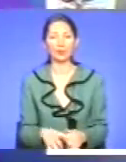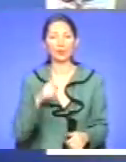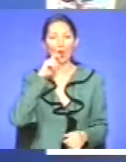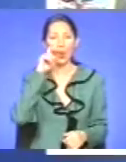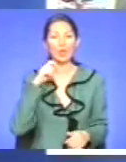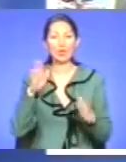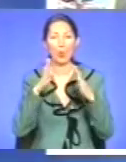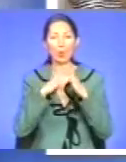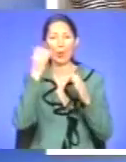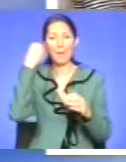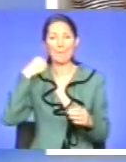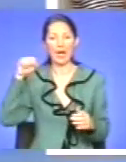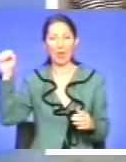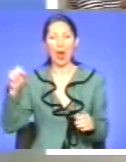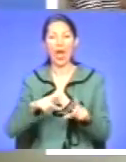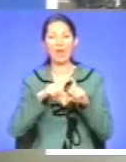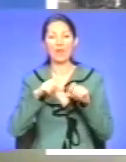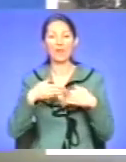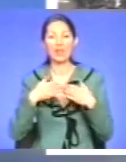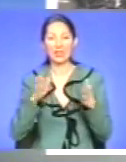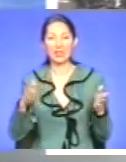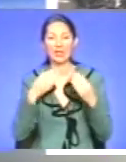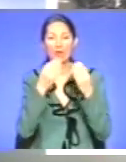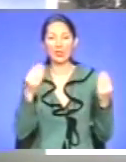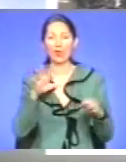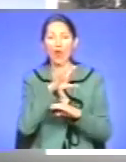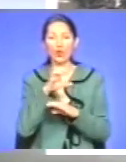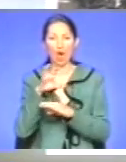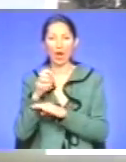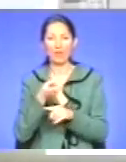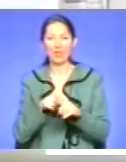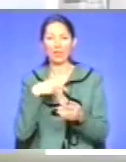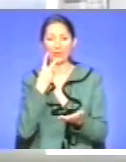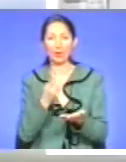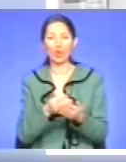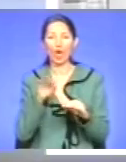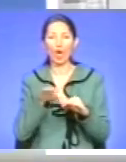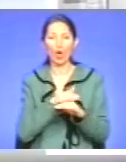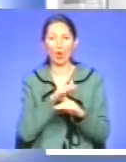Українському домі «Перемога» відкрили виставку фотографій, які відображають добрі справи.